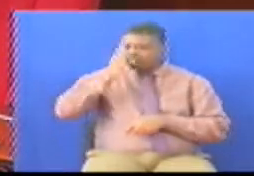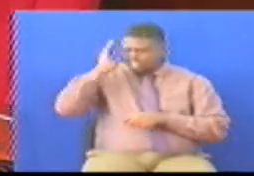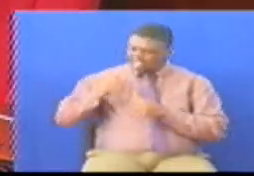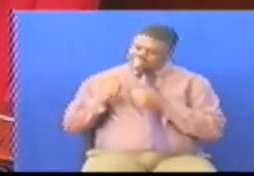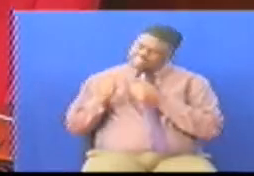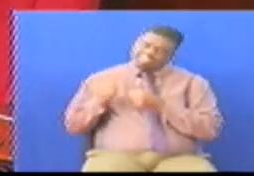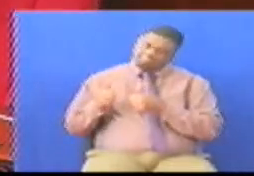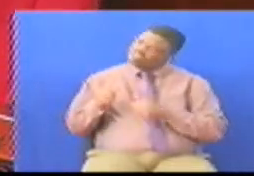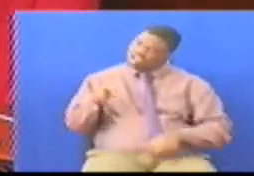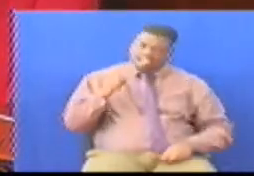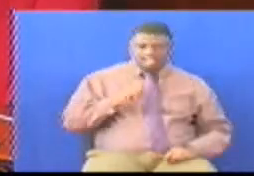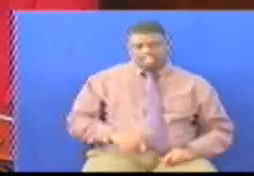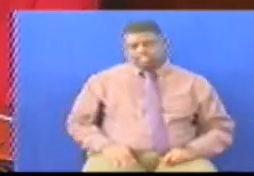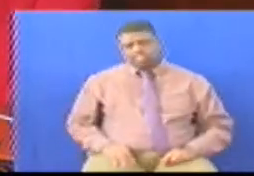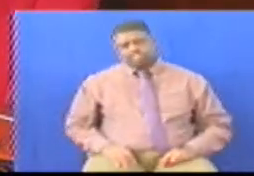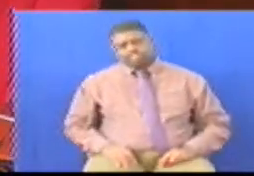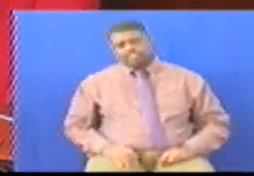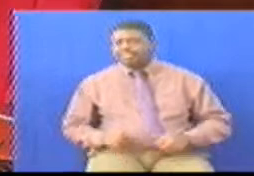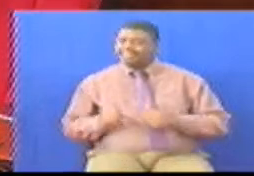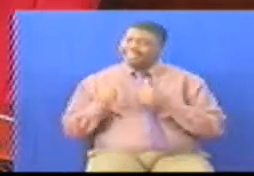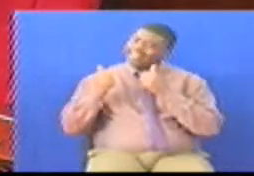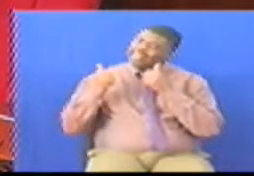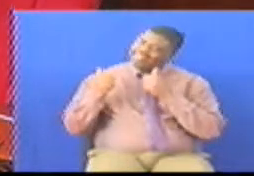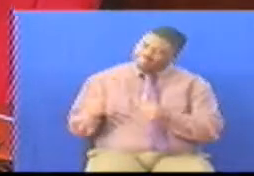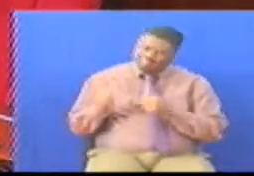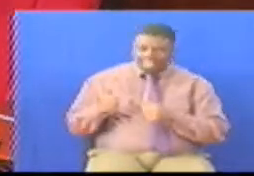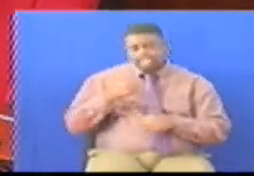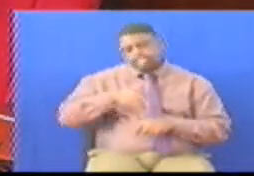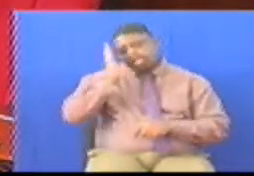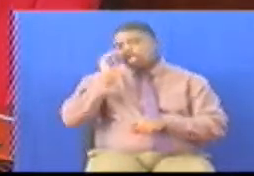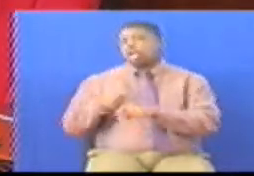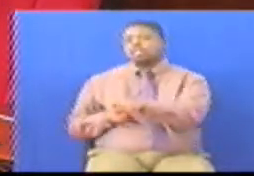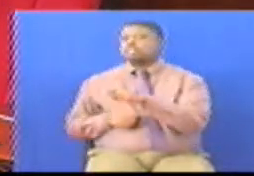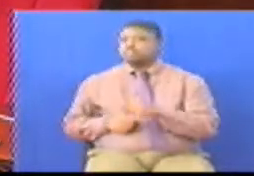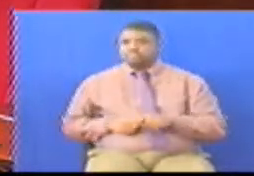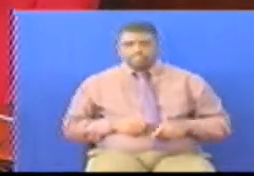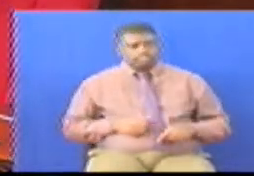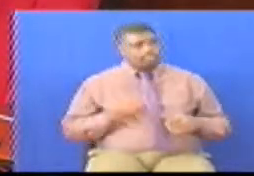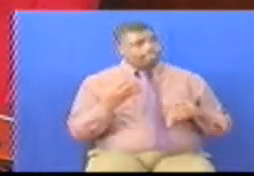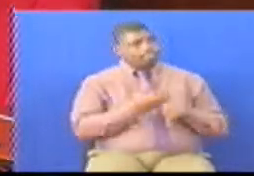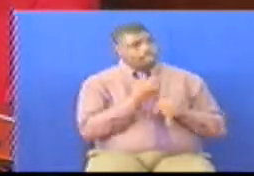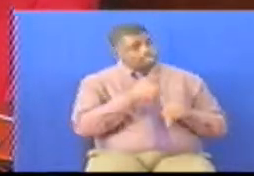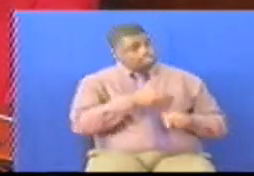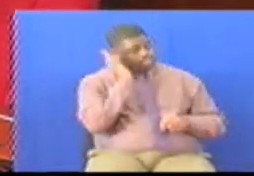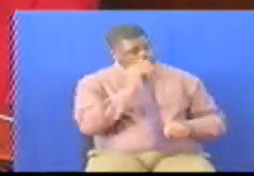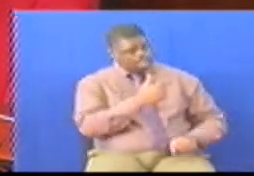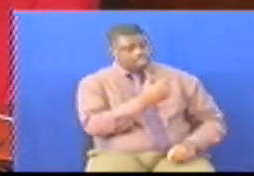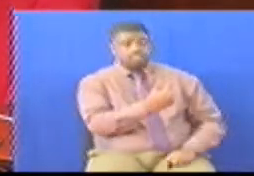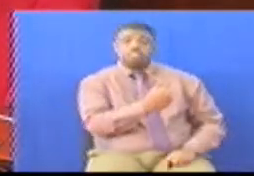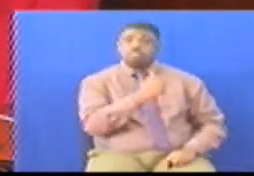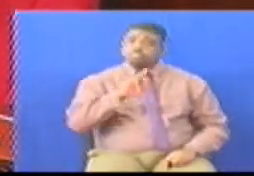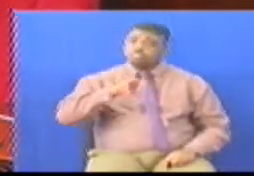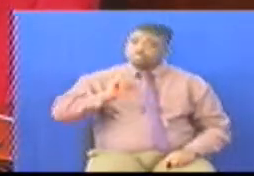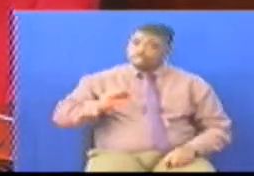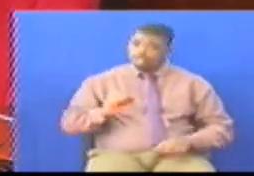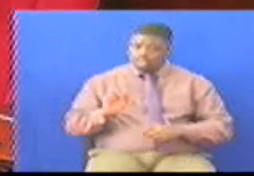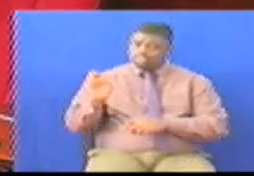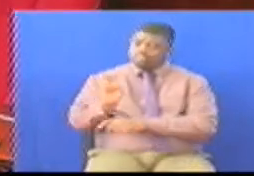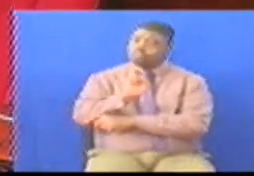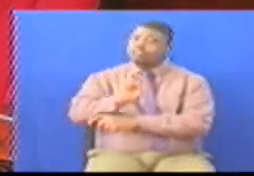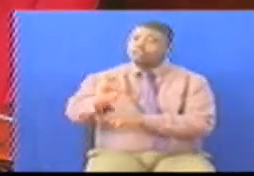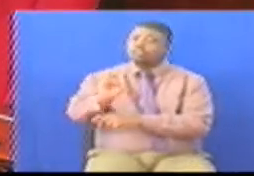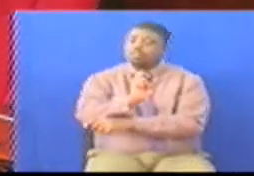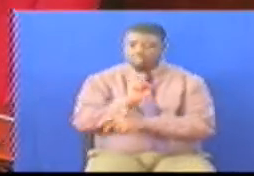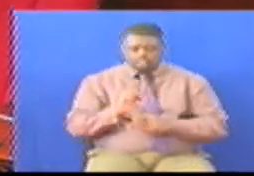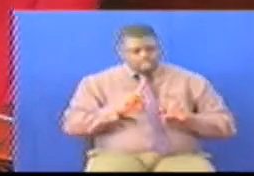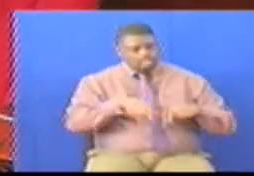sana. Ni eneo ambalo serikali inaendeshwa kutokana na mapato ambayo wenzetu wa TRA wanasimamia. Lakini katika